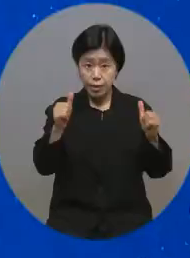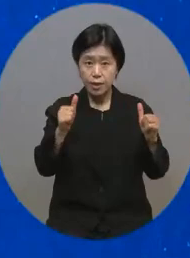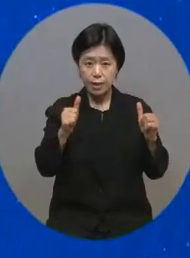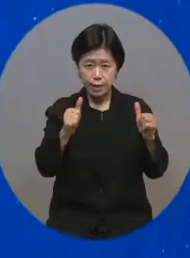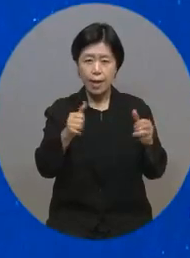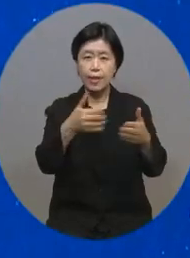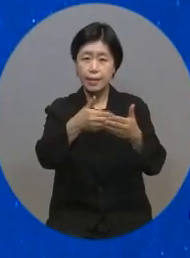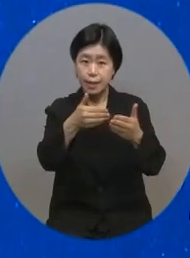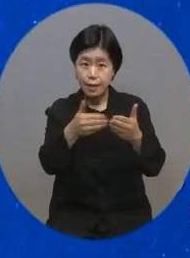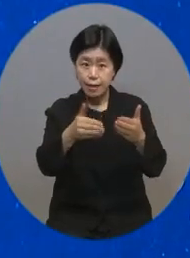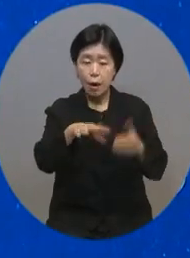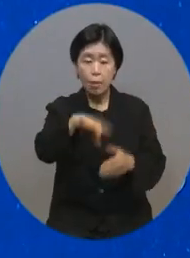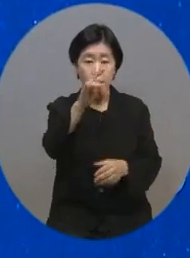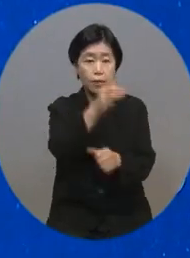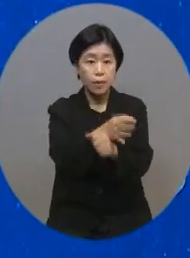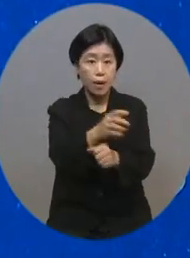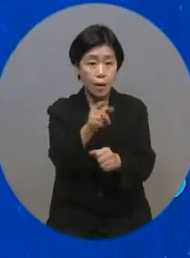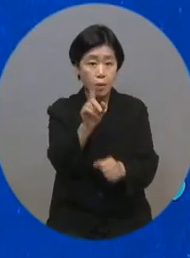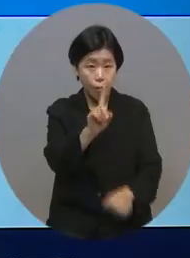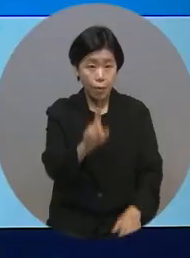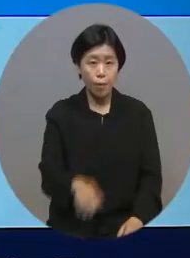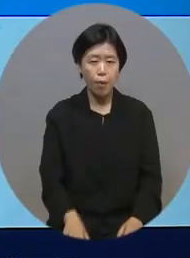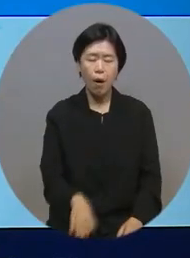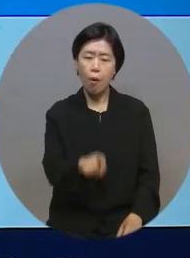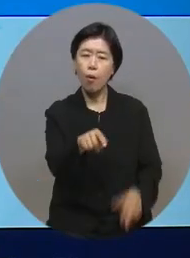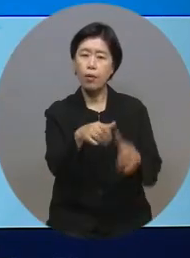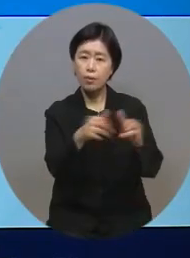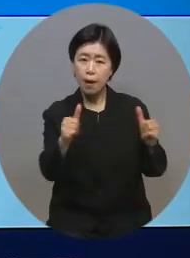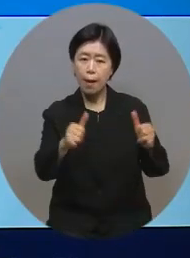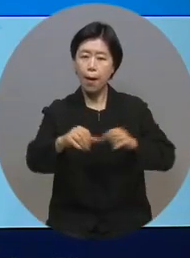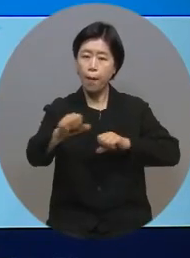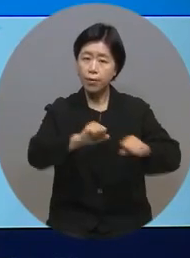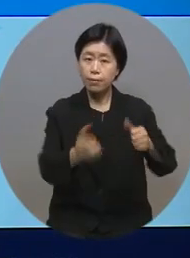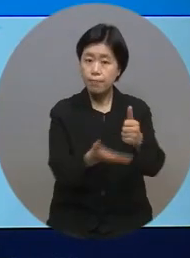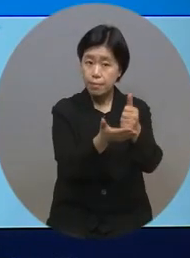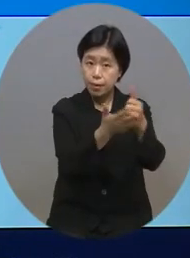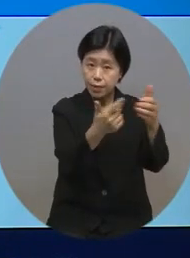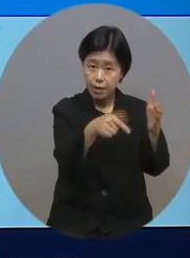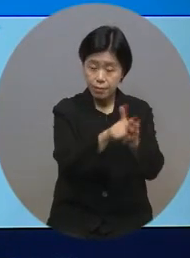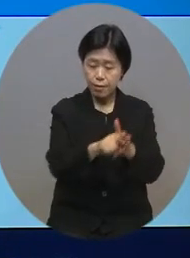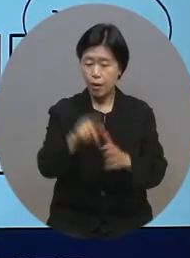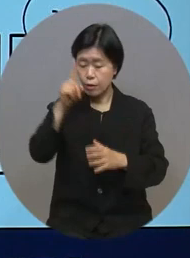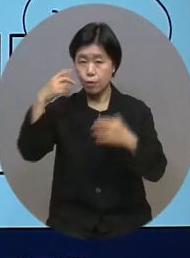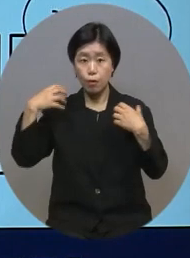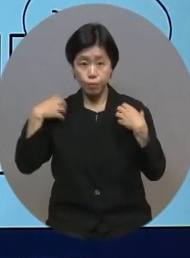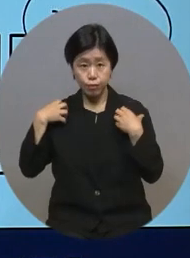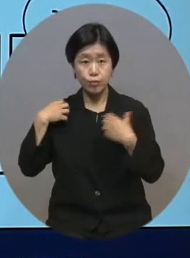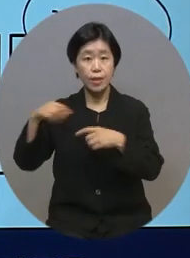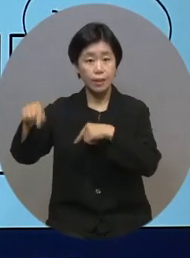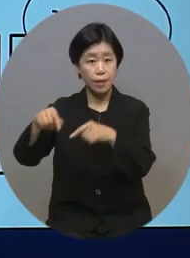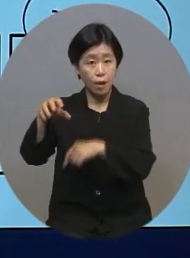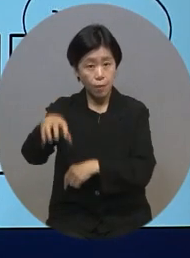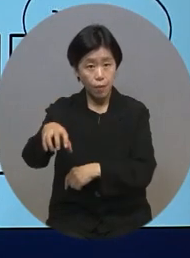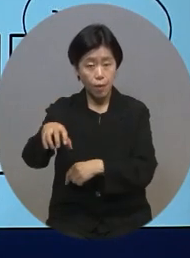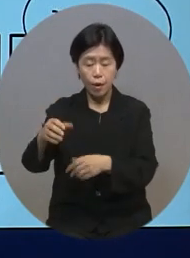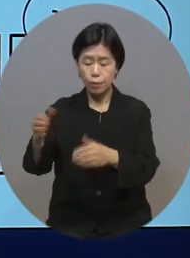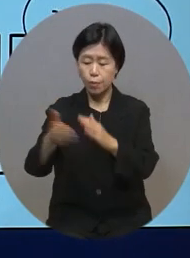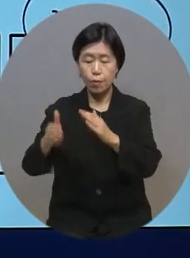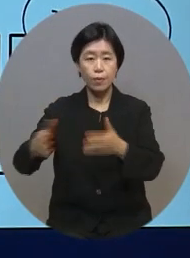우선구매 제도는 장애예술인의 창작활동을 촉구하고 활성화하기 위해 국가, 지자체,